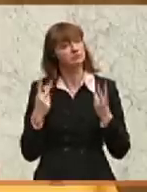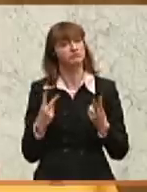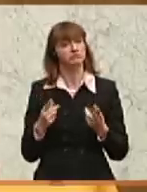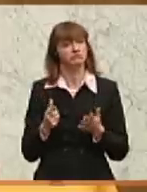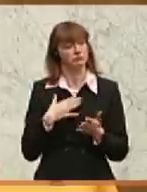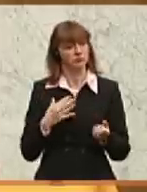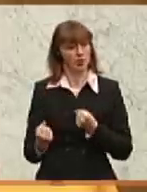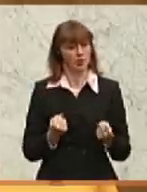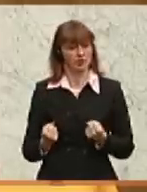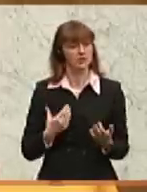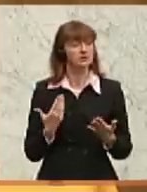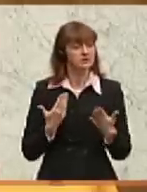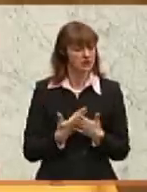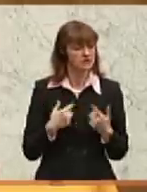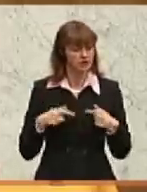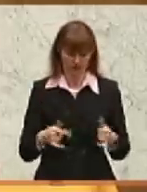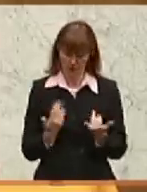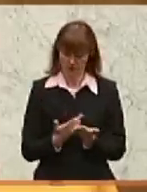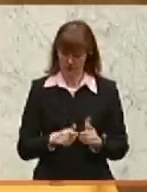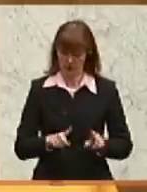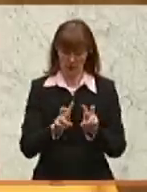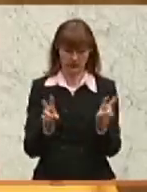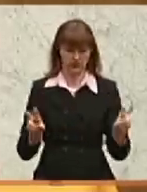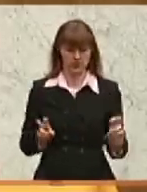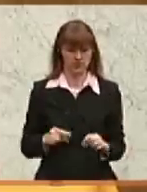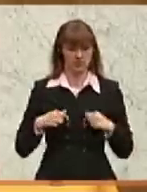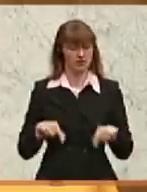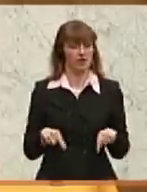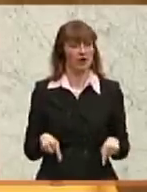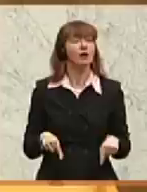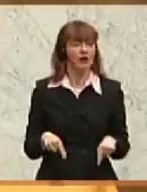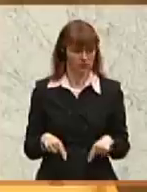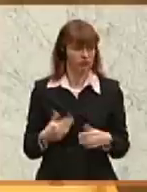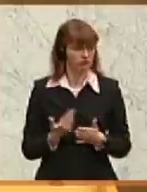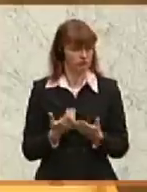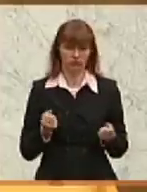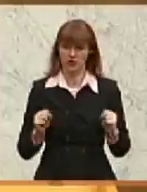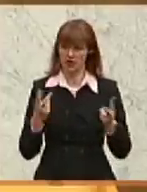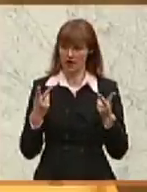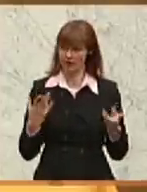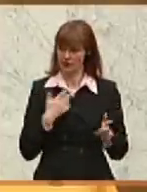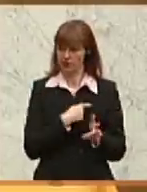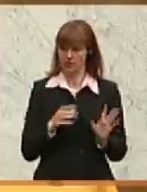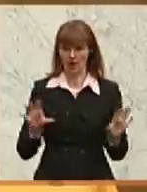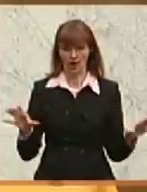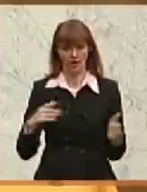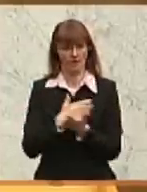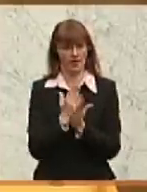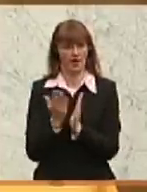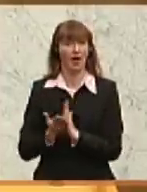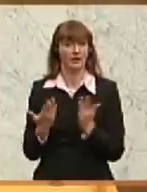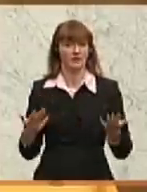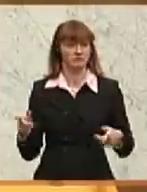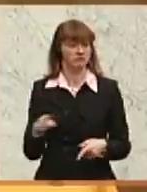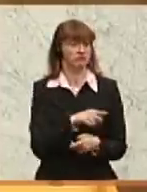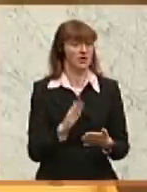davon ausgehend sitzen wir hier, davon ausgehend sind die Kräfte verteilt in unserem Land, die dann entscheiden, was